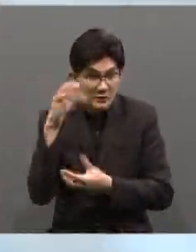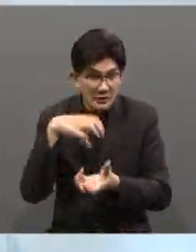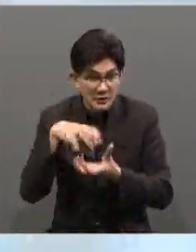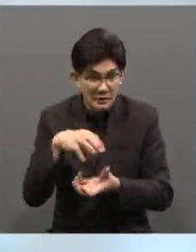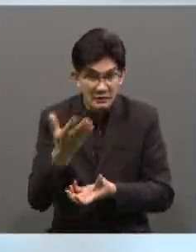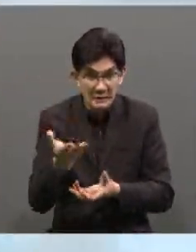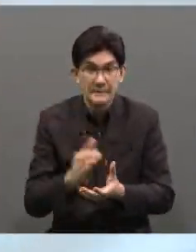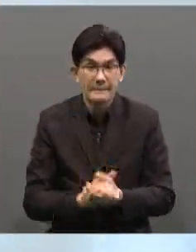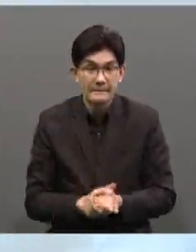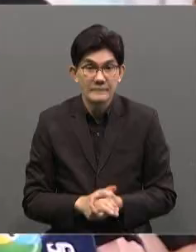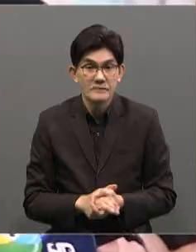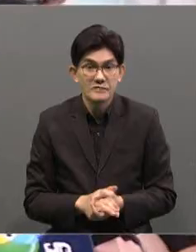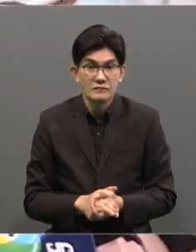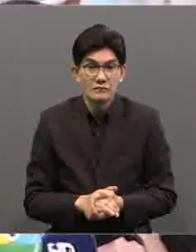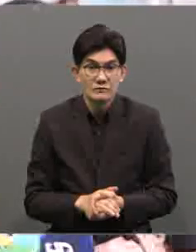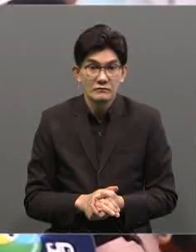ครับ